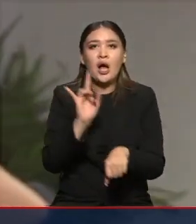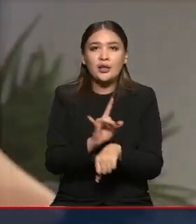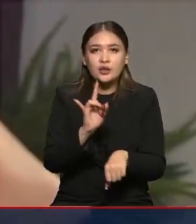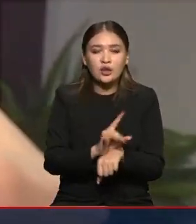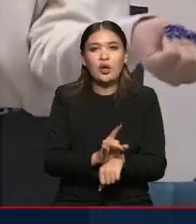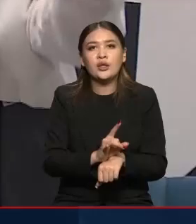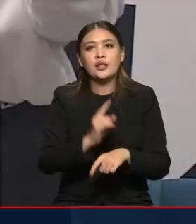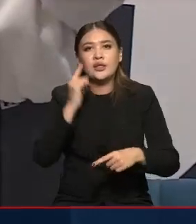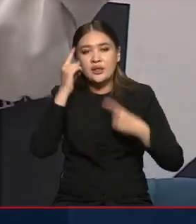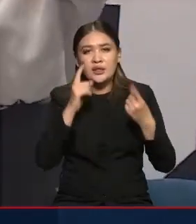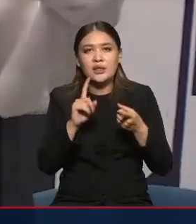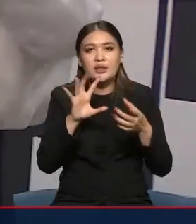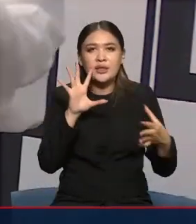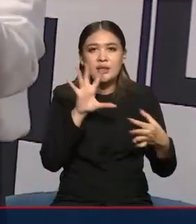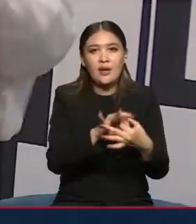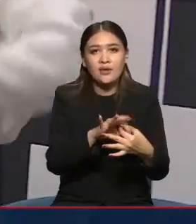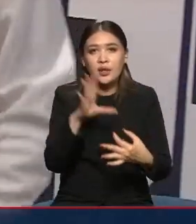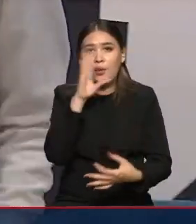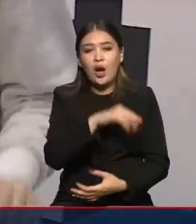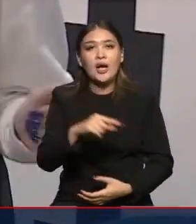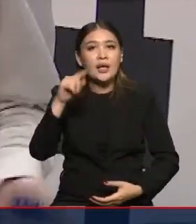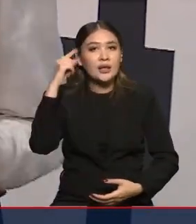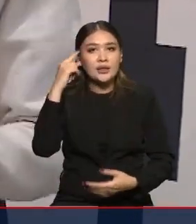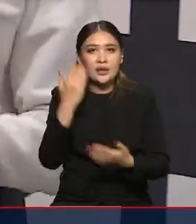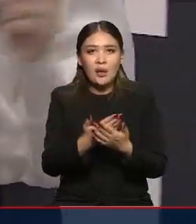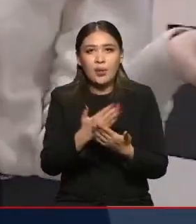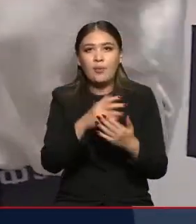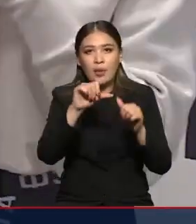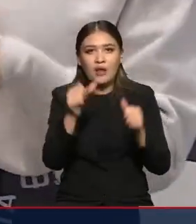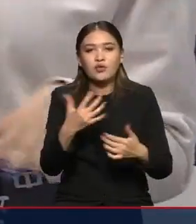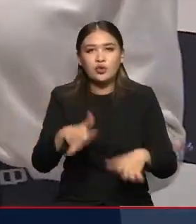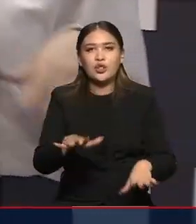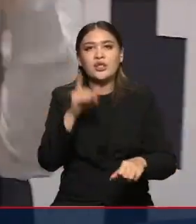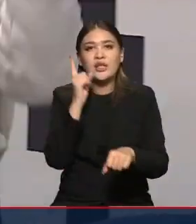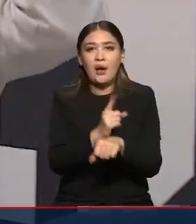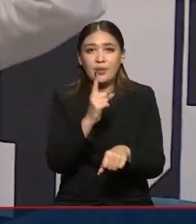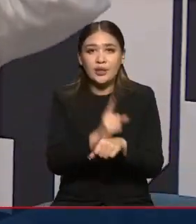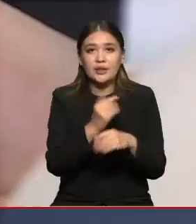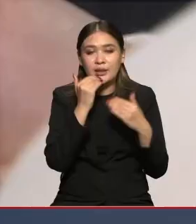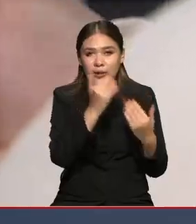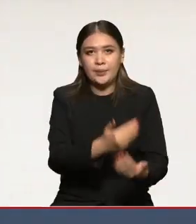и зависимости. В пример он привел Кыргызстан, где платформу уже запретили.